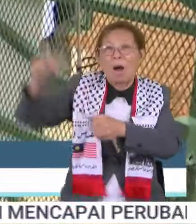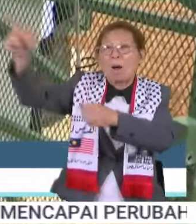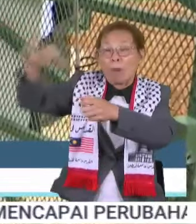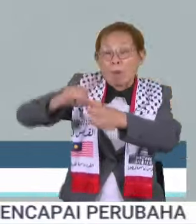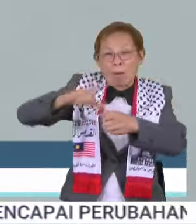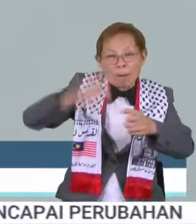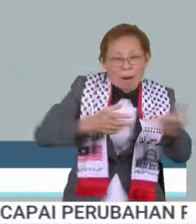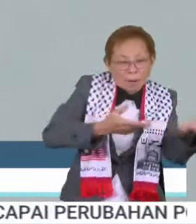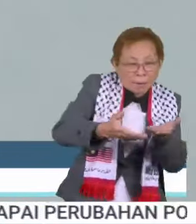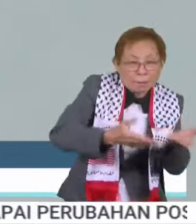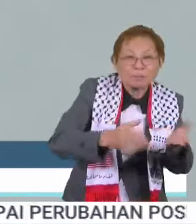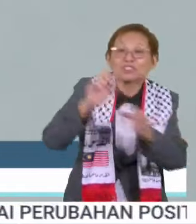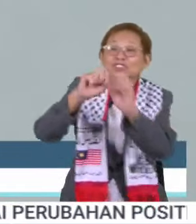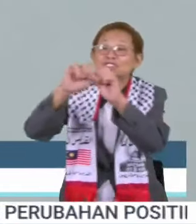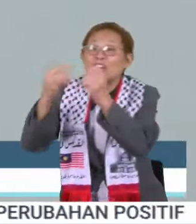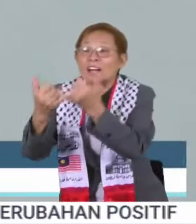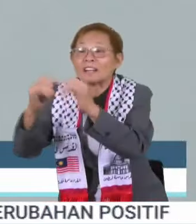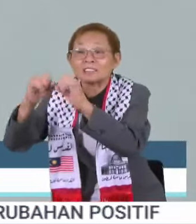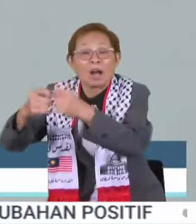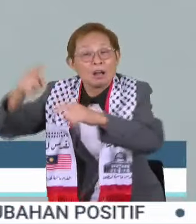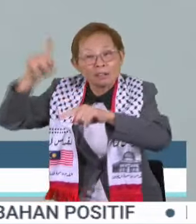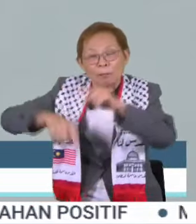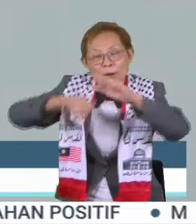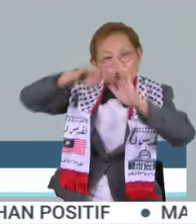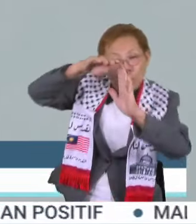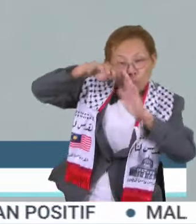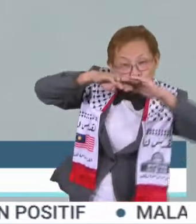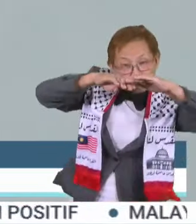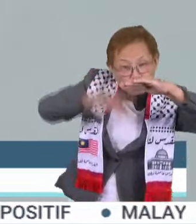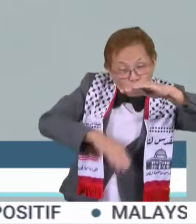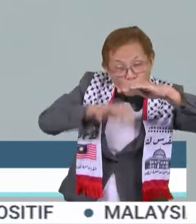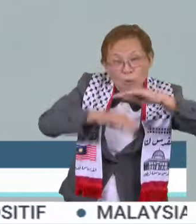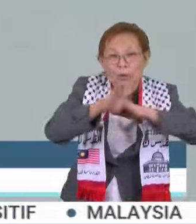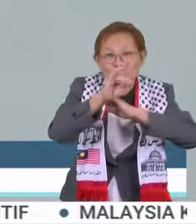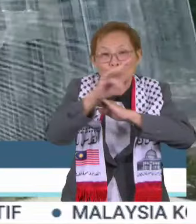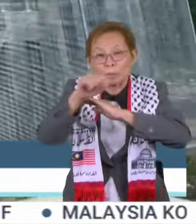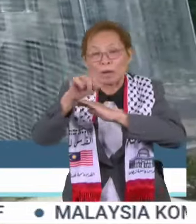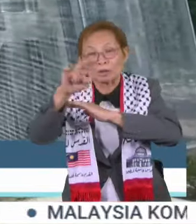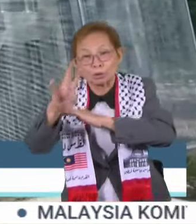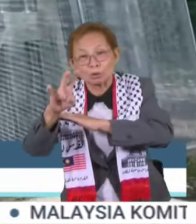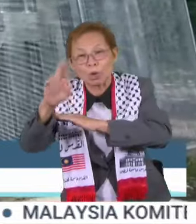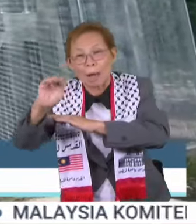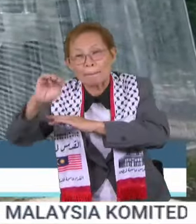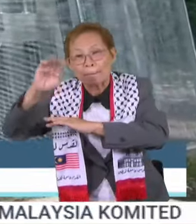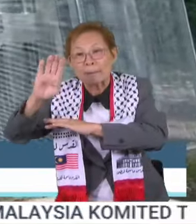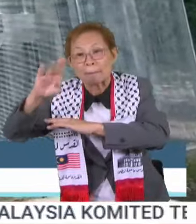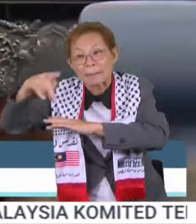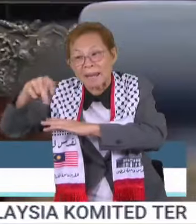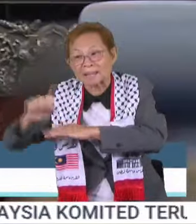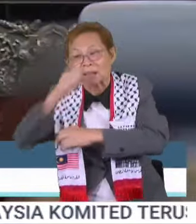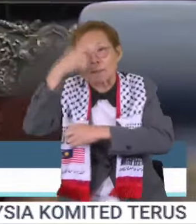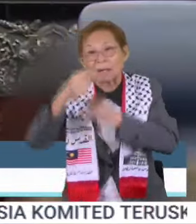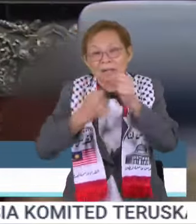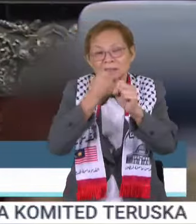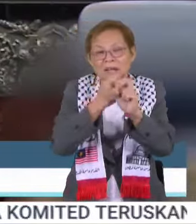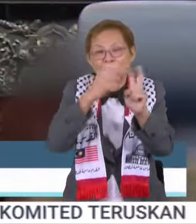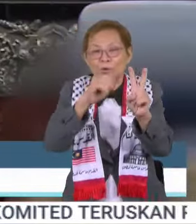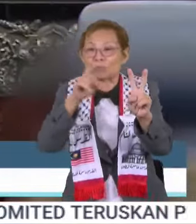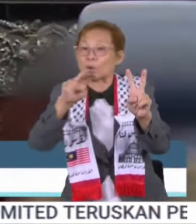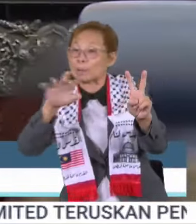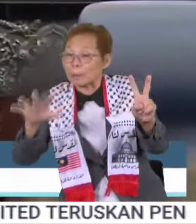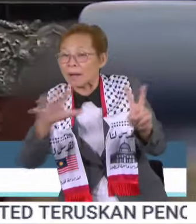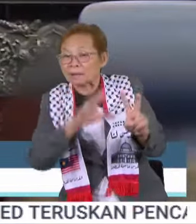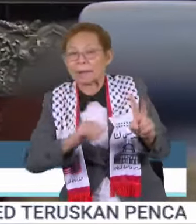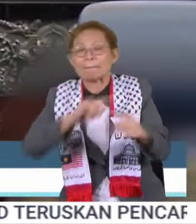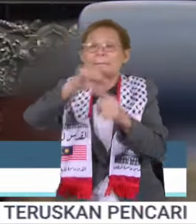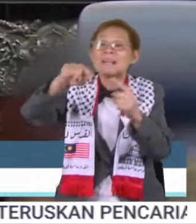perkhidmatan pembekal perkhidmatan tidak boleh kurang daripada 7.7 Mbps bagi tahun 2025